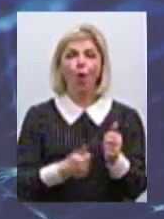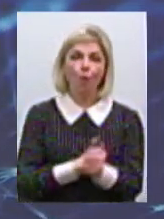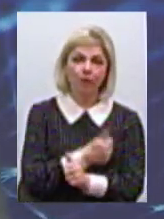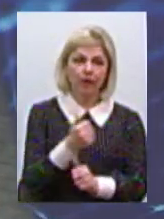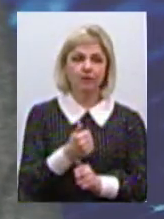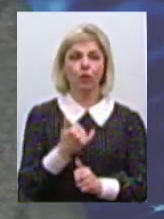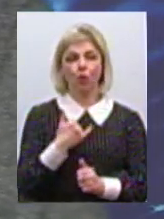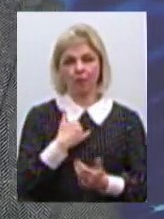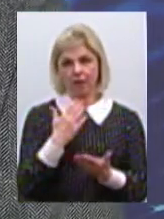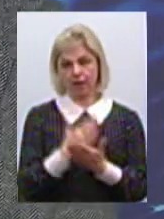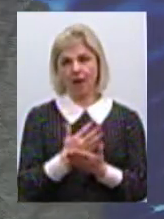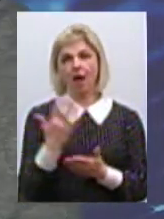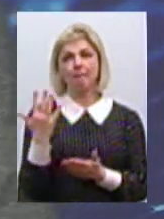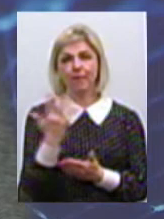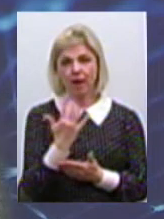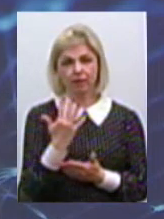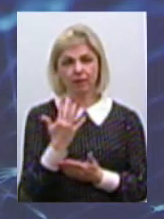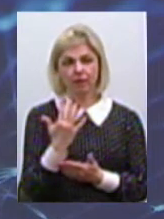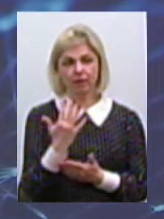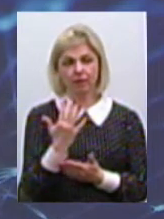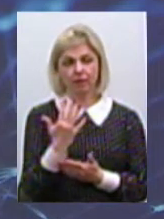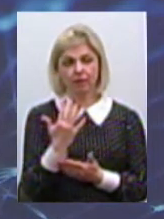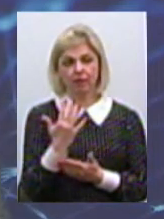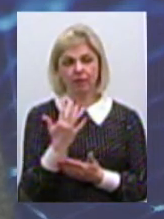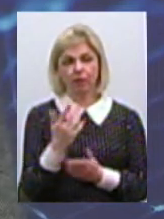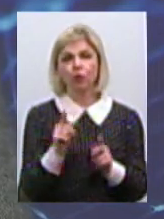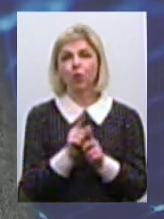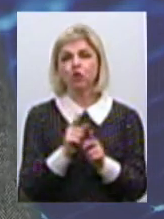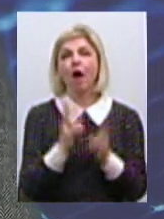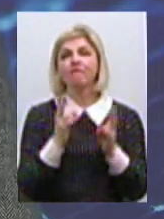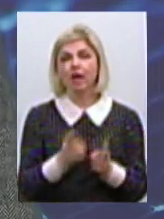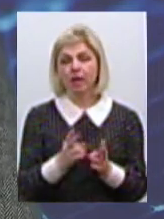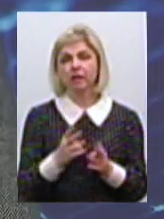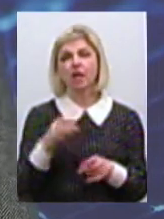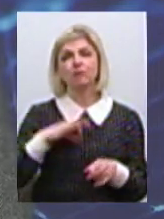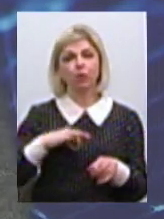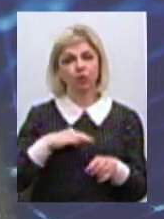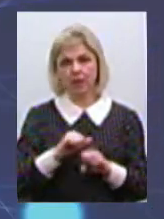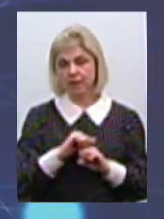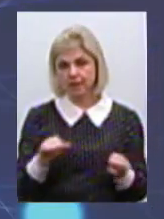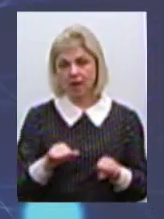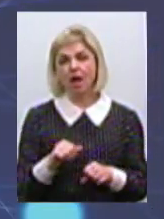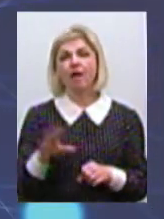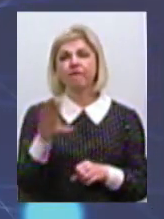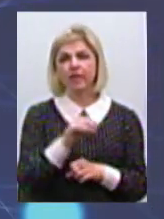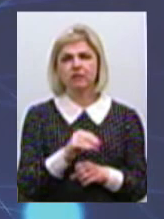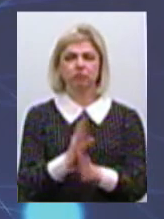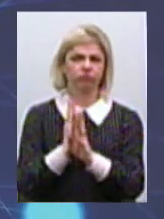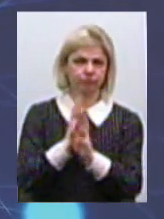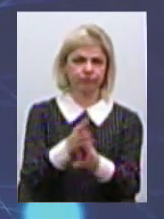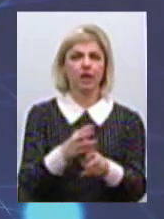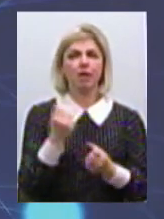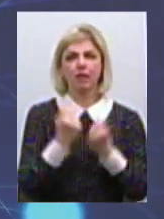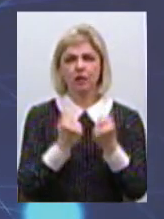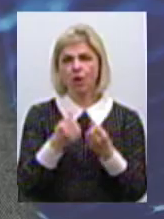мене знаходиться, п'ята категорійність, і це є теж аварійний, по ньому експлуатувати не можна. Тому весь поток транспорту запускати